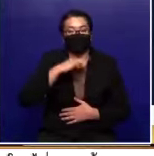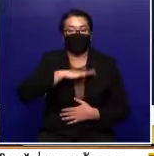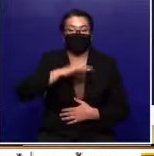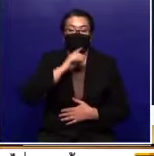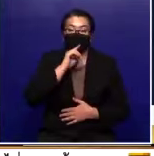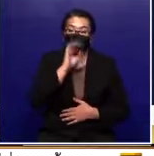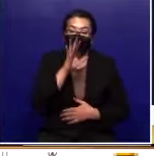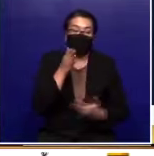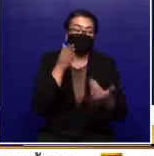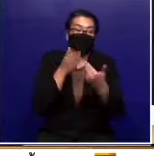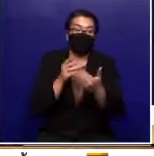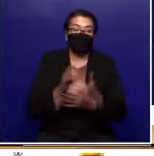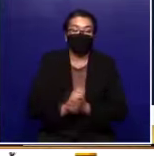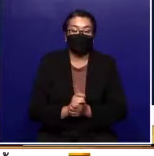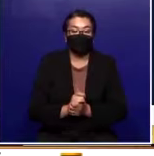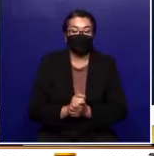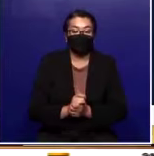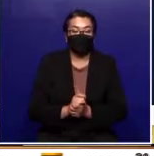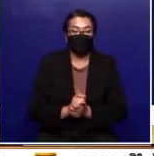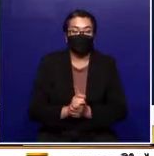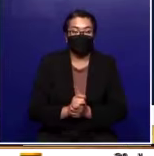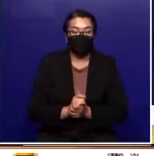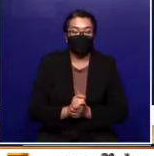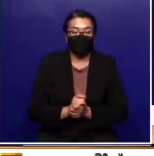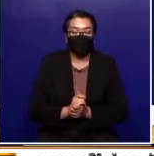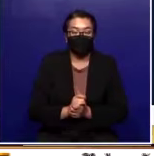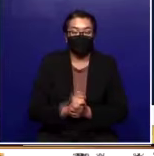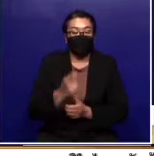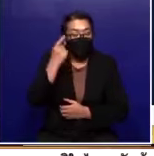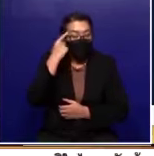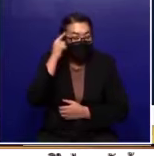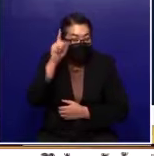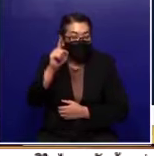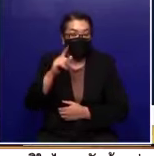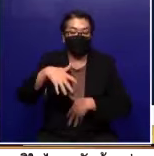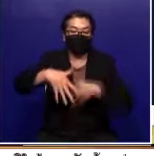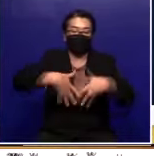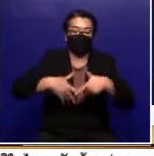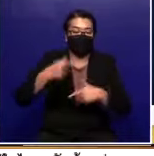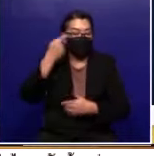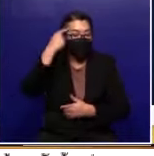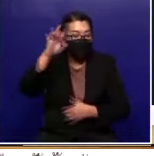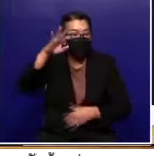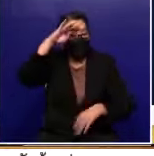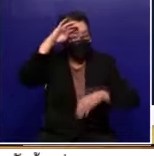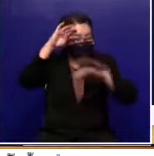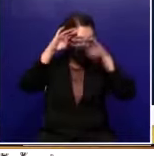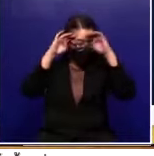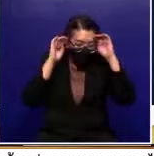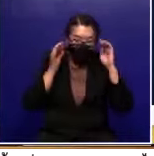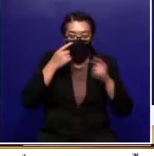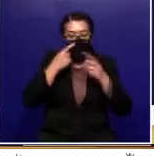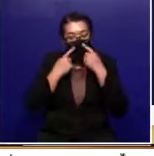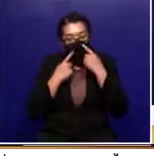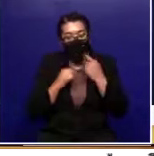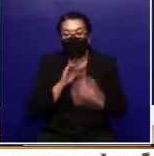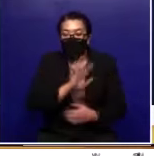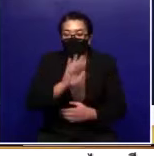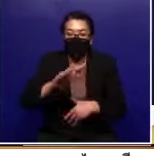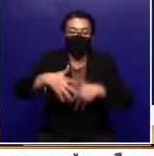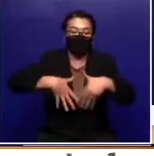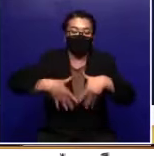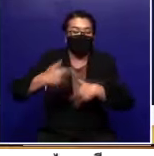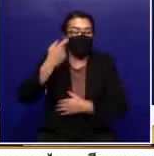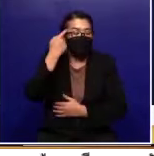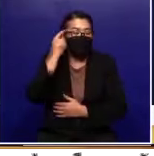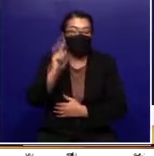านใช้เงินโดยไม่คำนึงถึงหยาดเหงื่อคราบน้ำตาและชีวิตของประชาชนผู้เสียภาษี วาระที่1ผมยังไม่อยากลงไปในราย